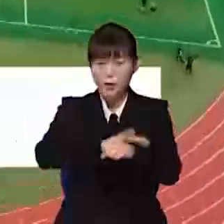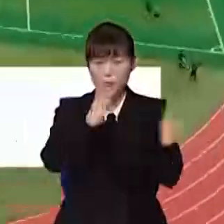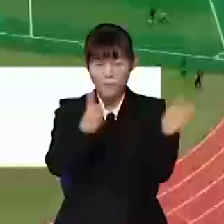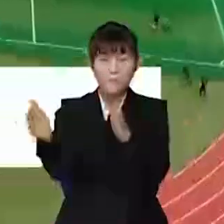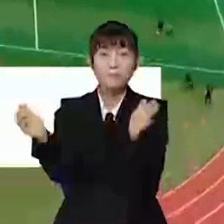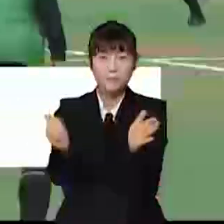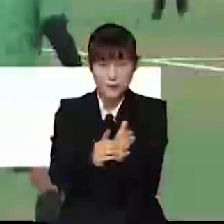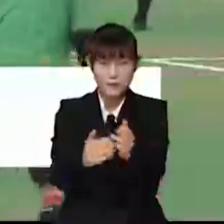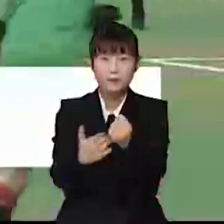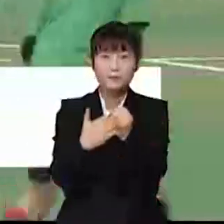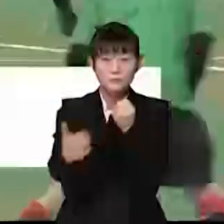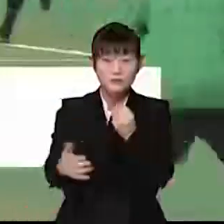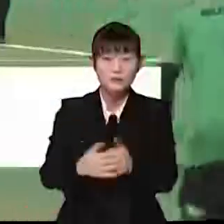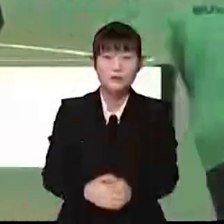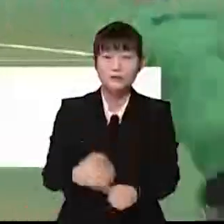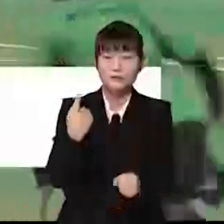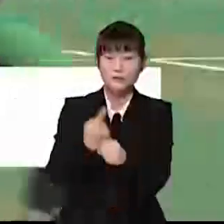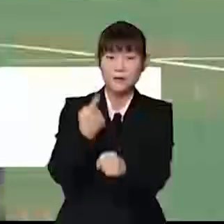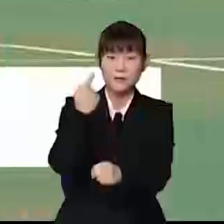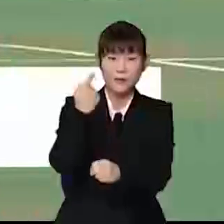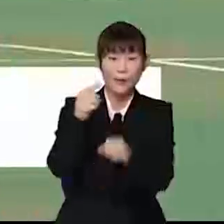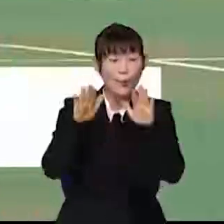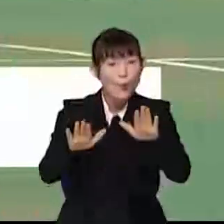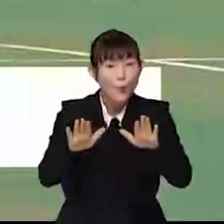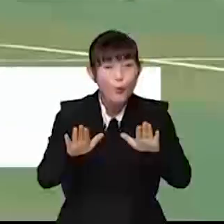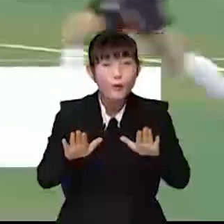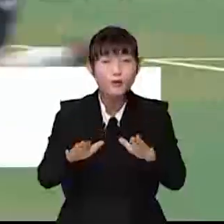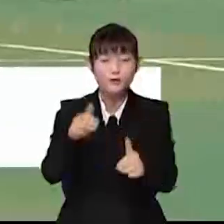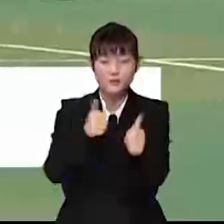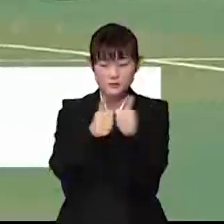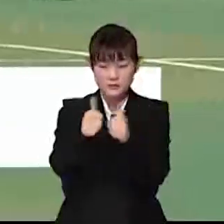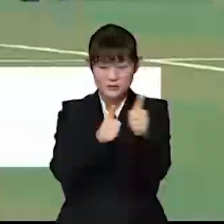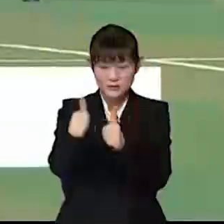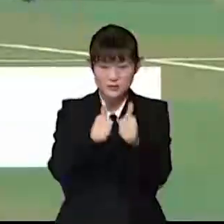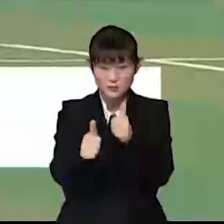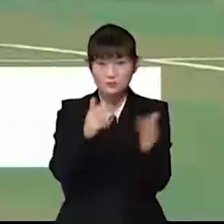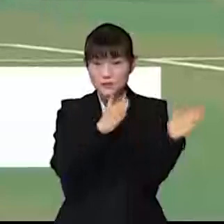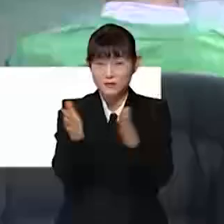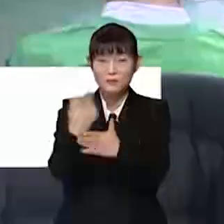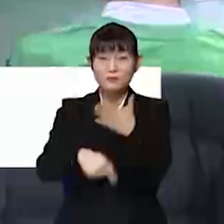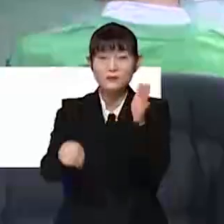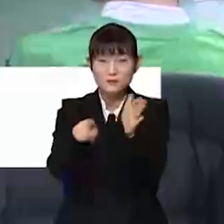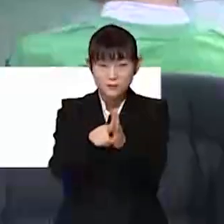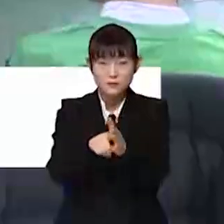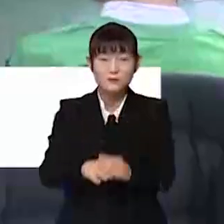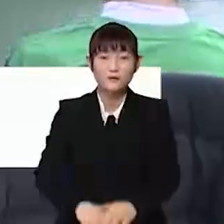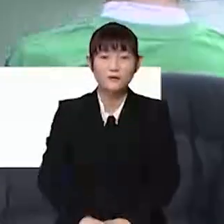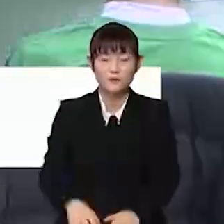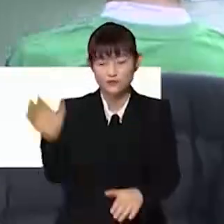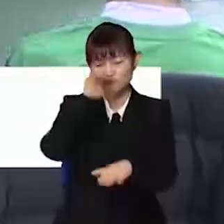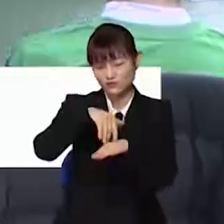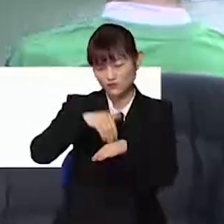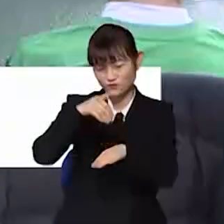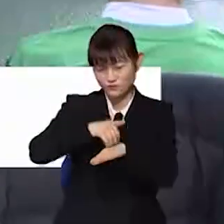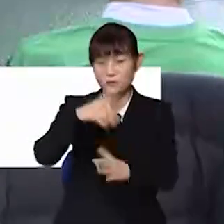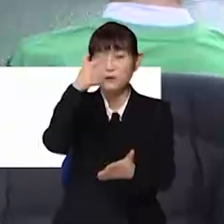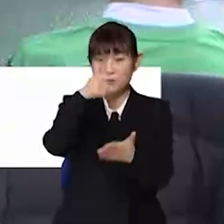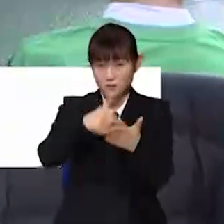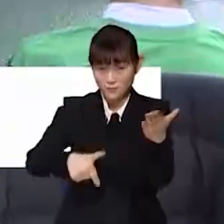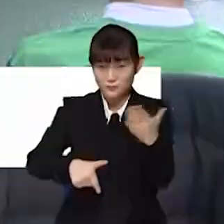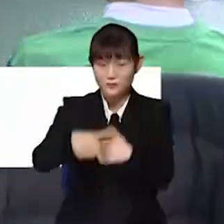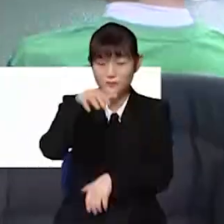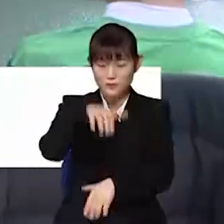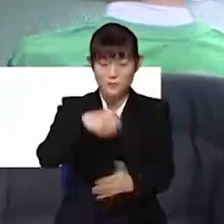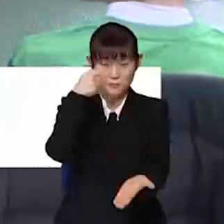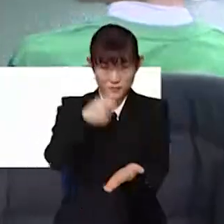해서 아무튼 뭐 내년 이게 올 시즌이죠. 이제 준비하기 위해서 이제 전주훈련은 강진으로 가야